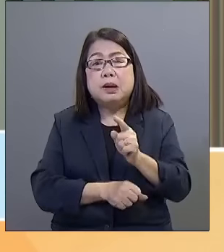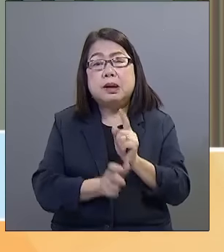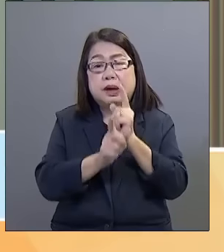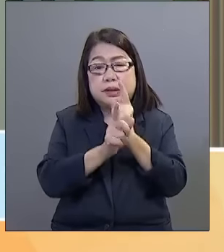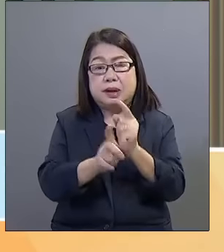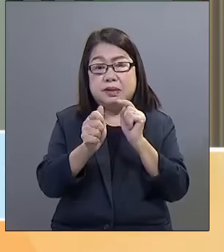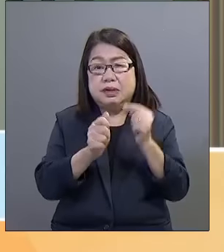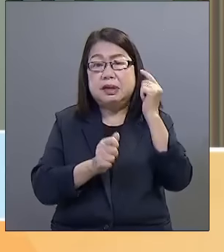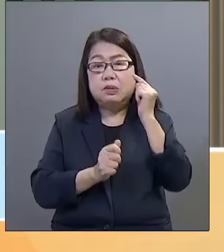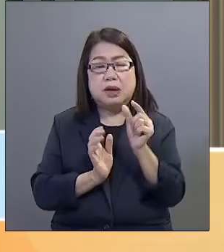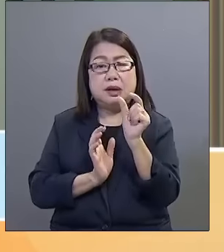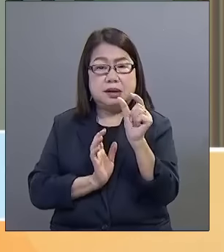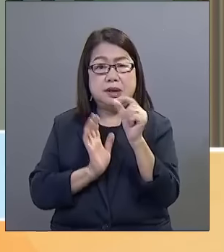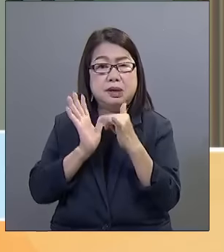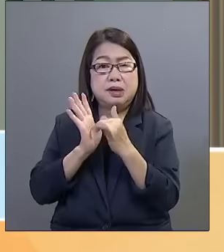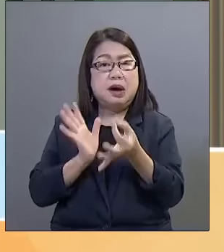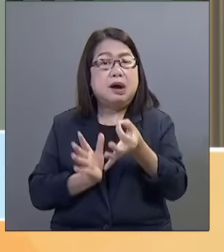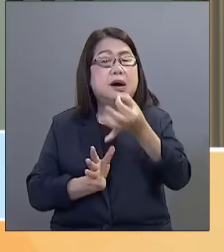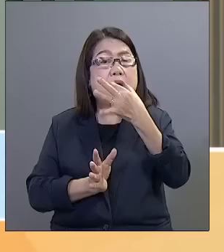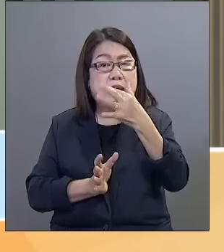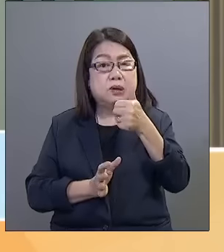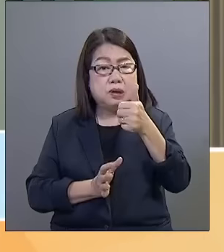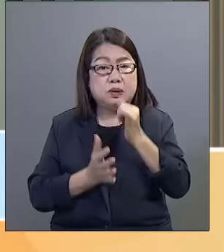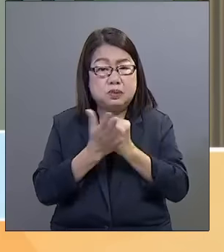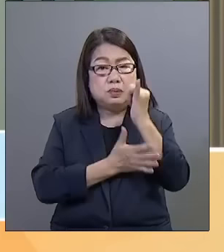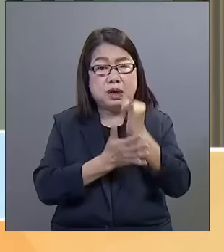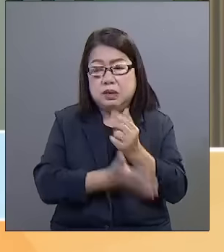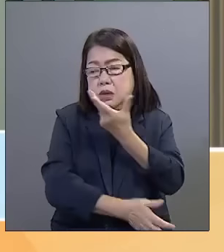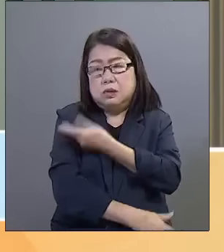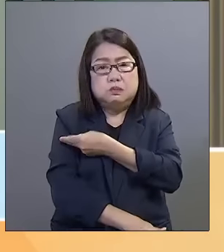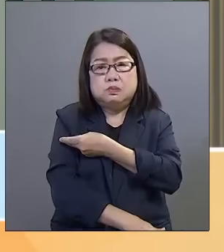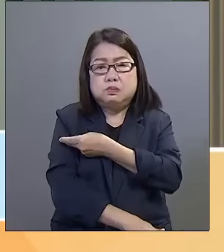าจะเป็นยาที่ใช้รับประทานใช้กินซะมากกว่าที่จะฉีดใช่ไหมครับ